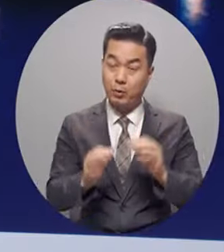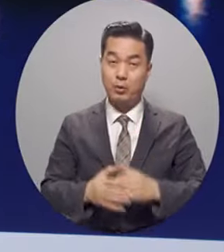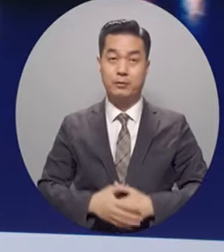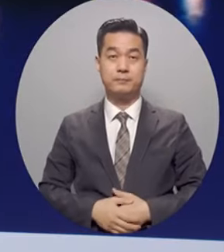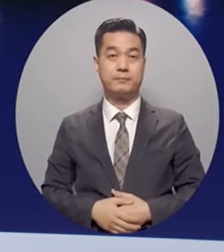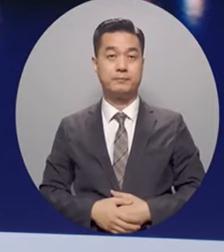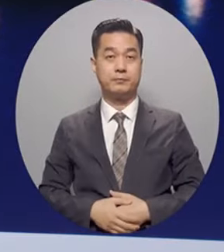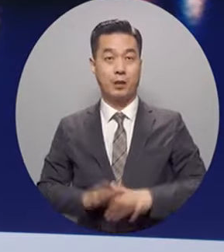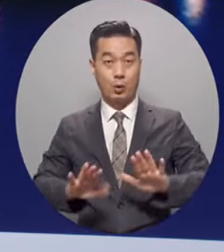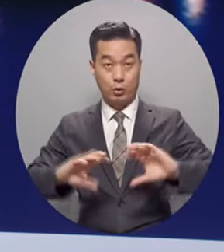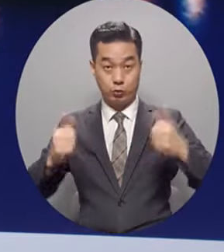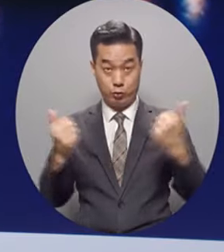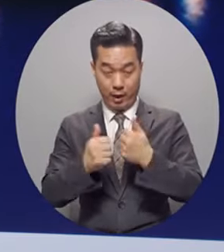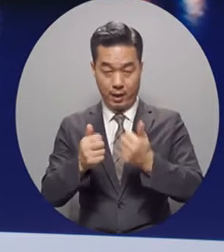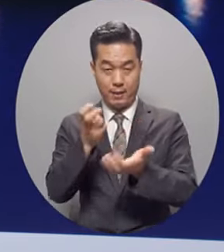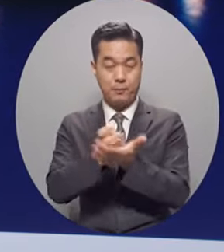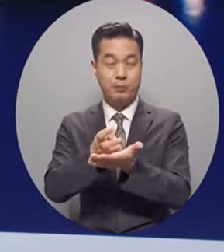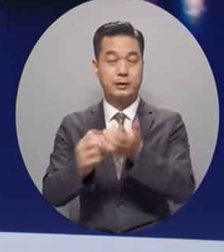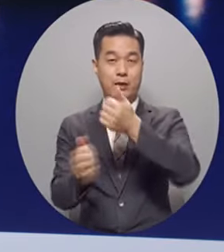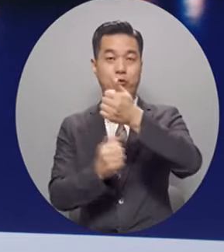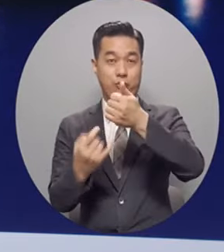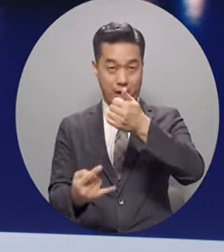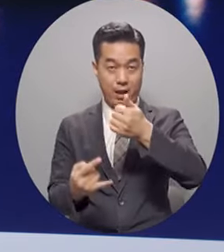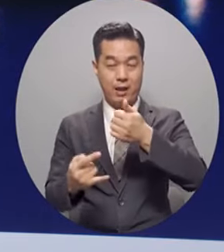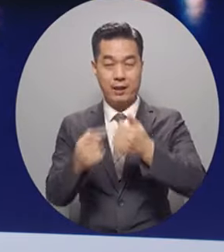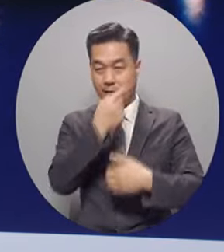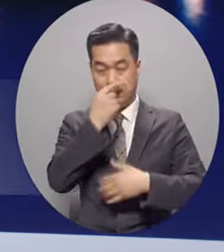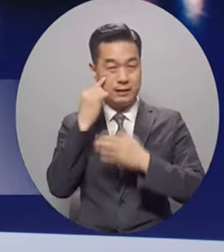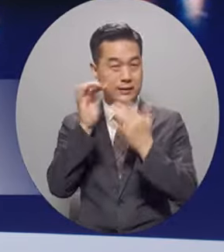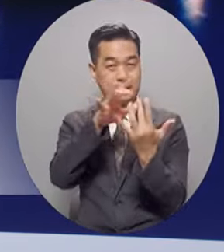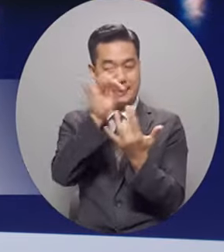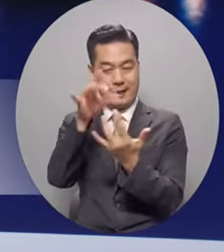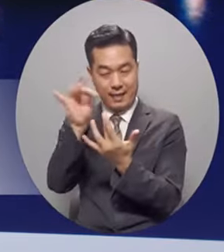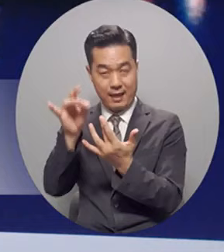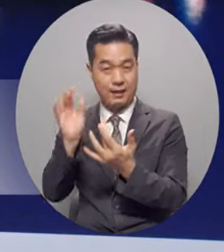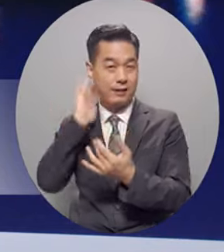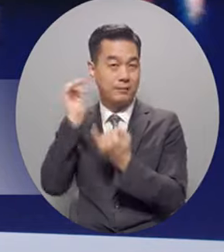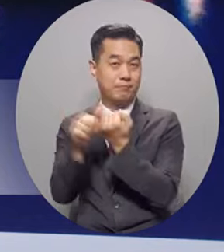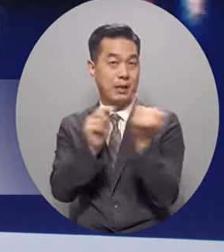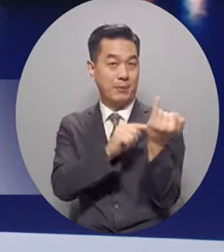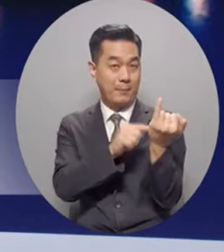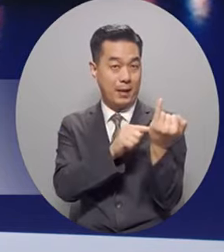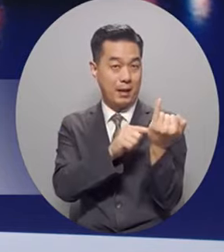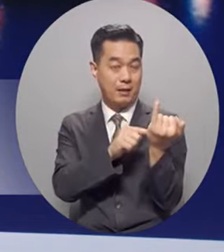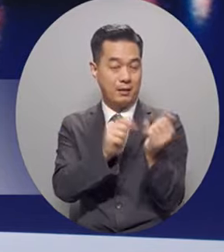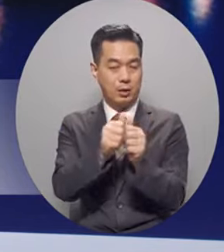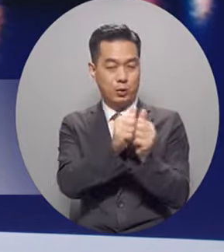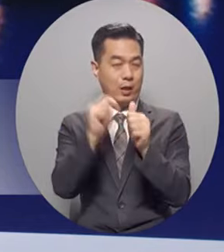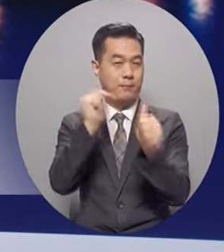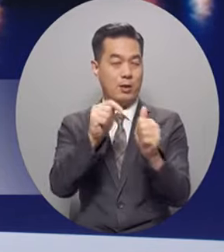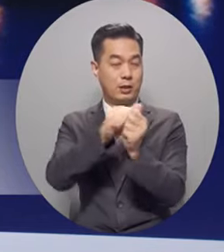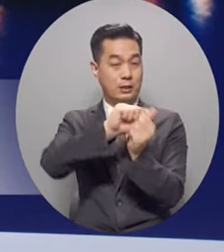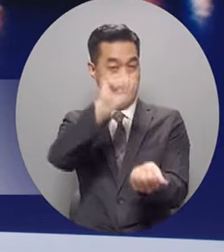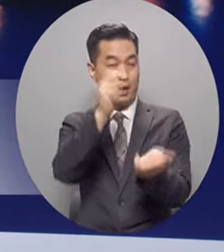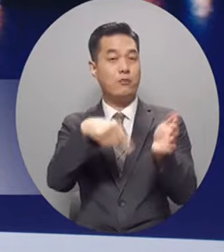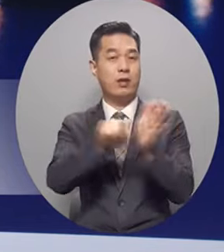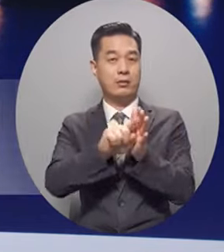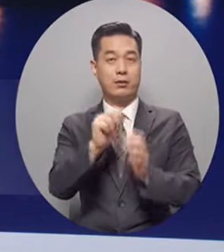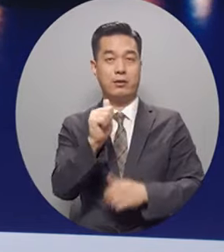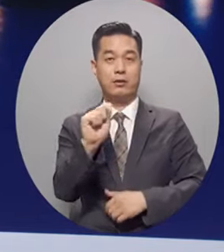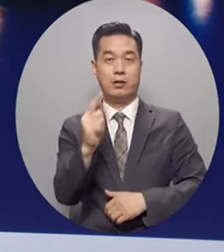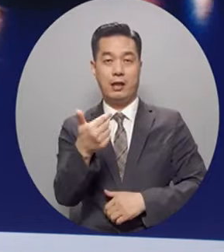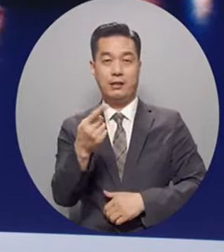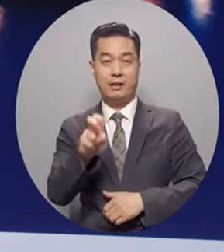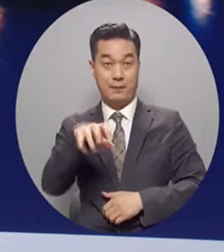일단 오늘 국회 법사위가 증인으로 채택했지만 불출석한 김건희 여사의 동행 명령을 집행하기 위해서 서울한남동 대통령 관절을